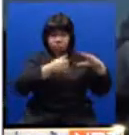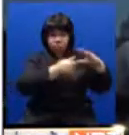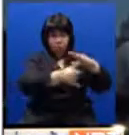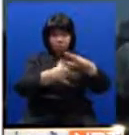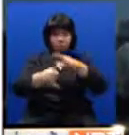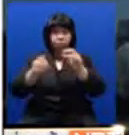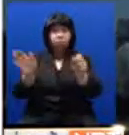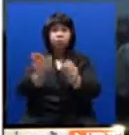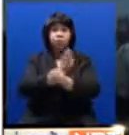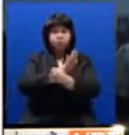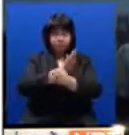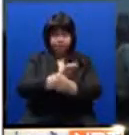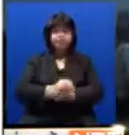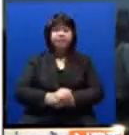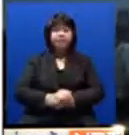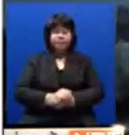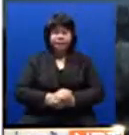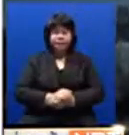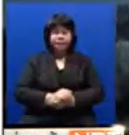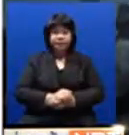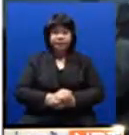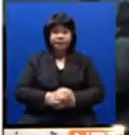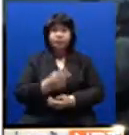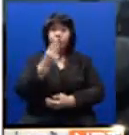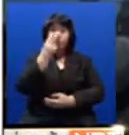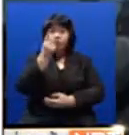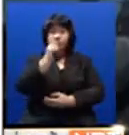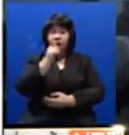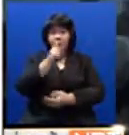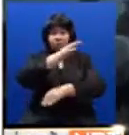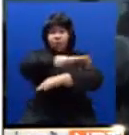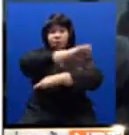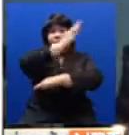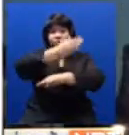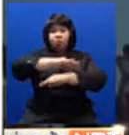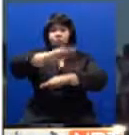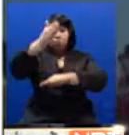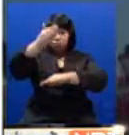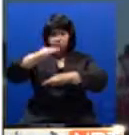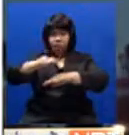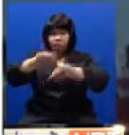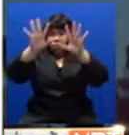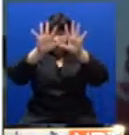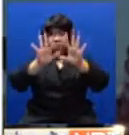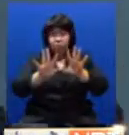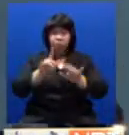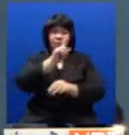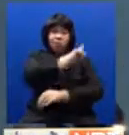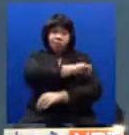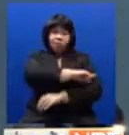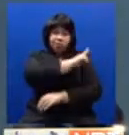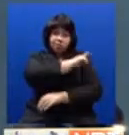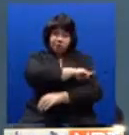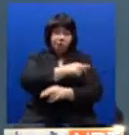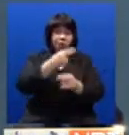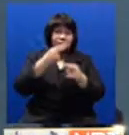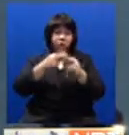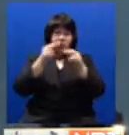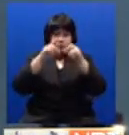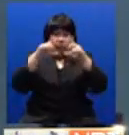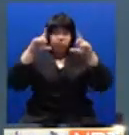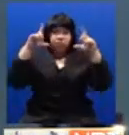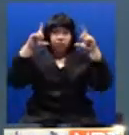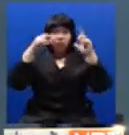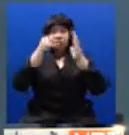็เกือบทั้งหมดด้กัค่ะปยากาศที่ภทรกซึงเป็จดชมวิวนะคะเทลหมอกที่มชอเสียง แนมเพอเชียงคารจัหวดเลย